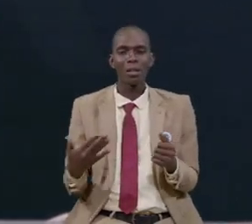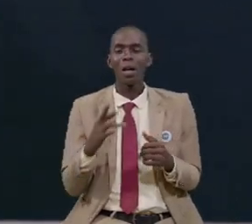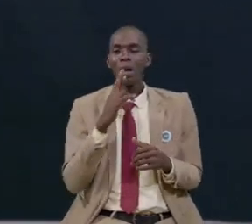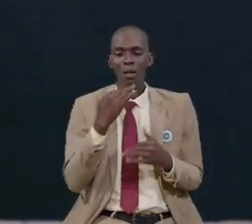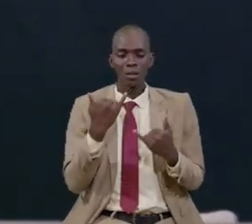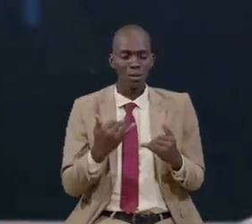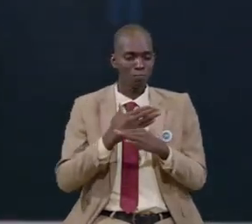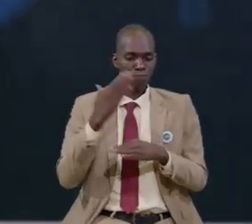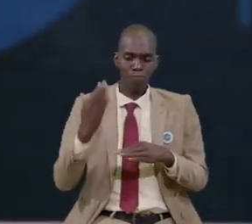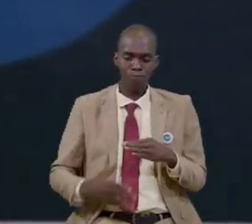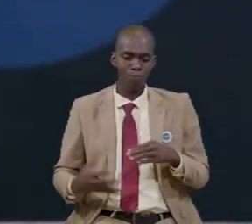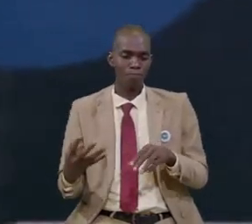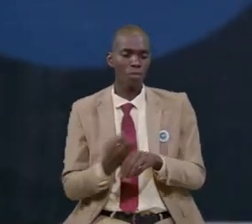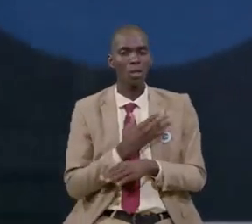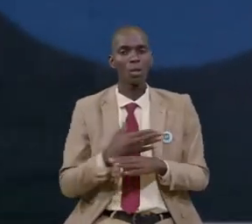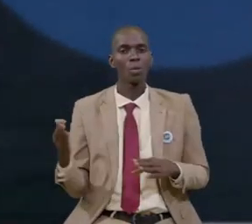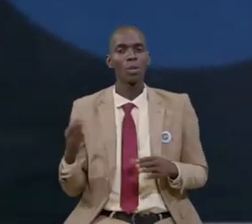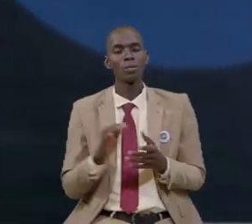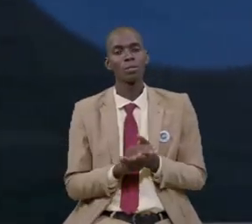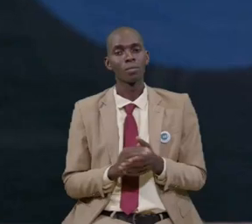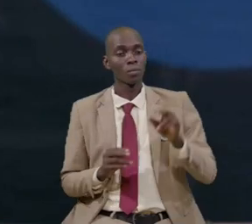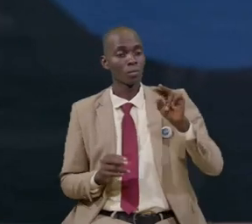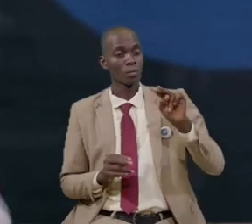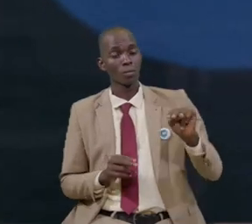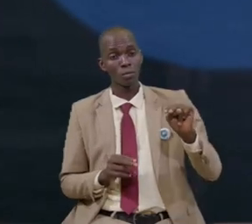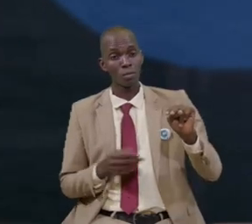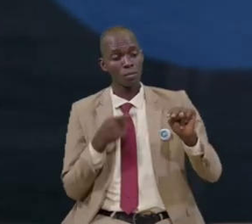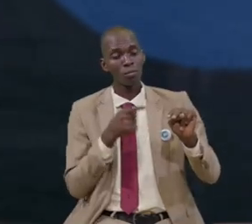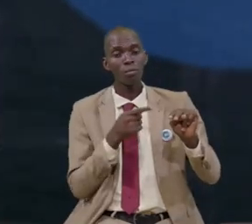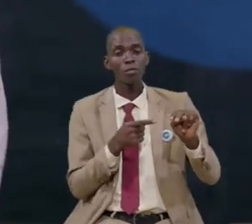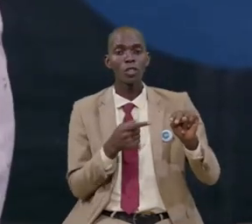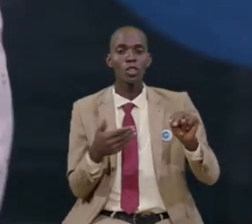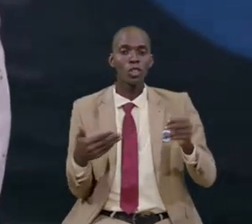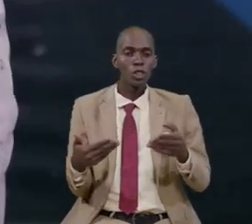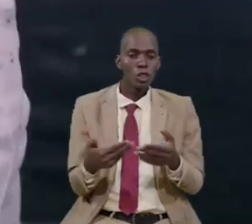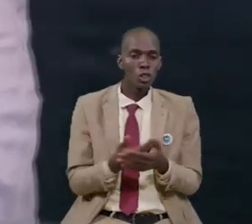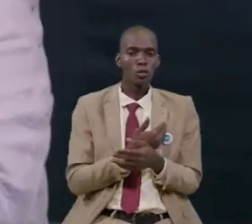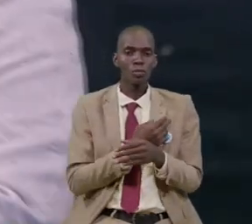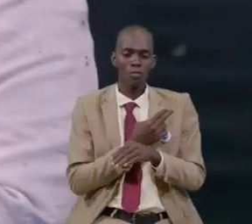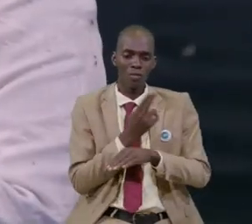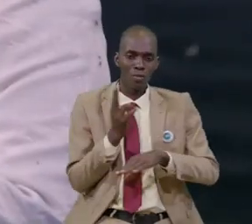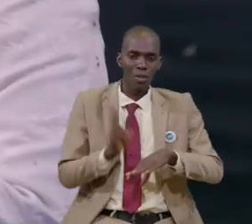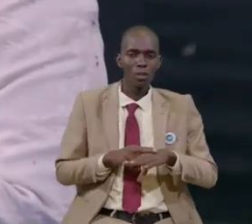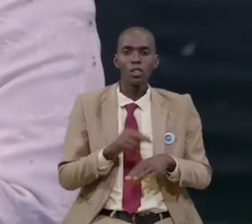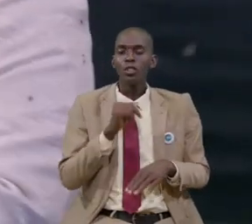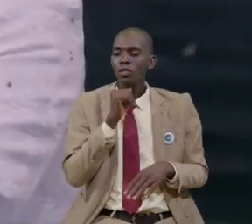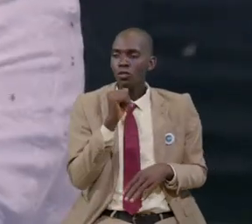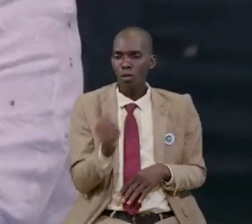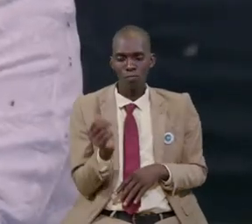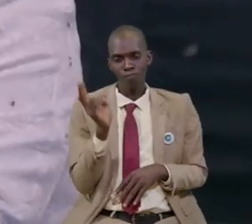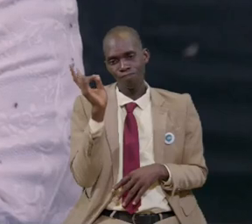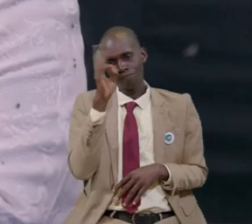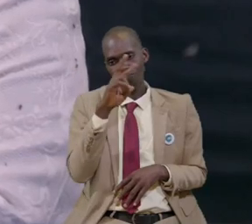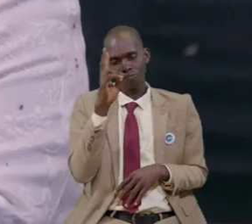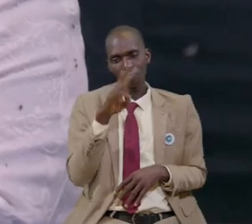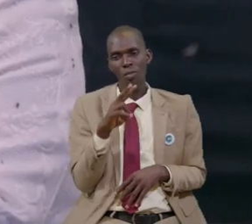tout est ôté. Et puis, une nouvelle nature. Et non négligent, vous n'êtes pas négligent de